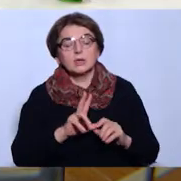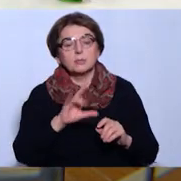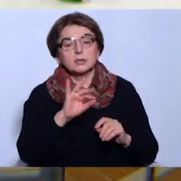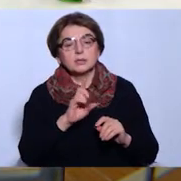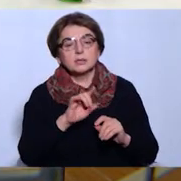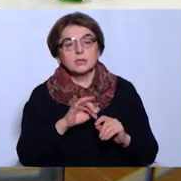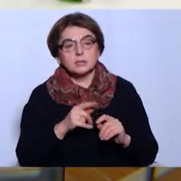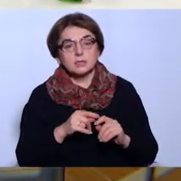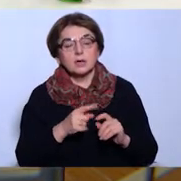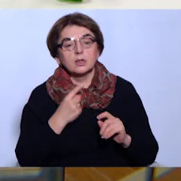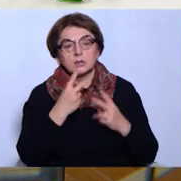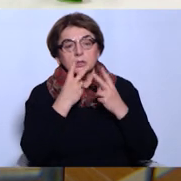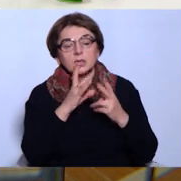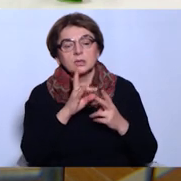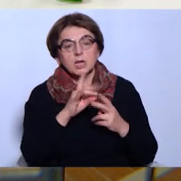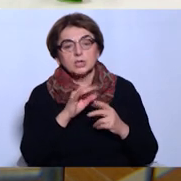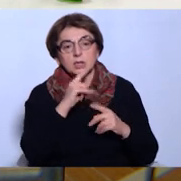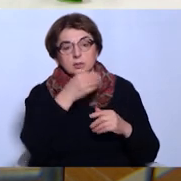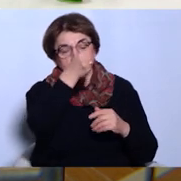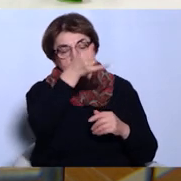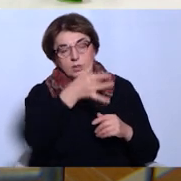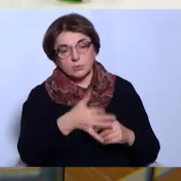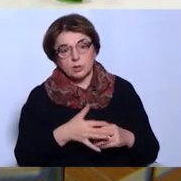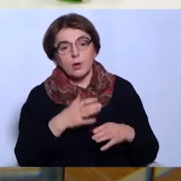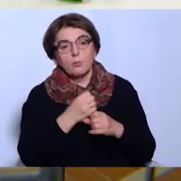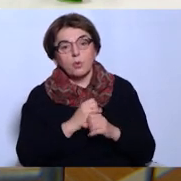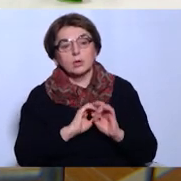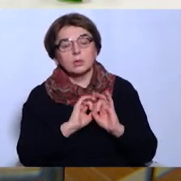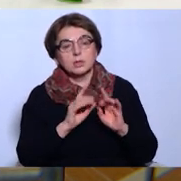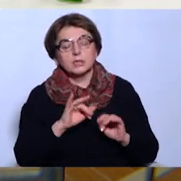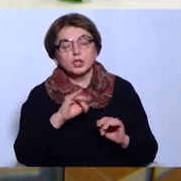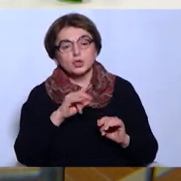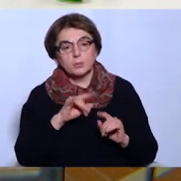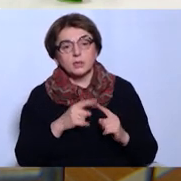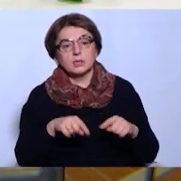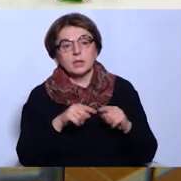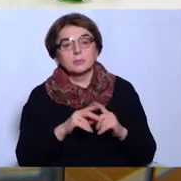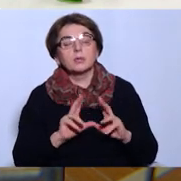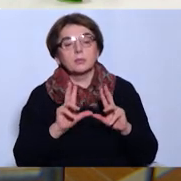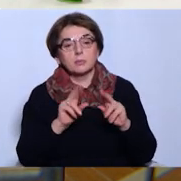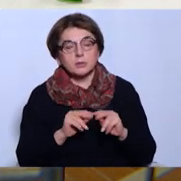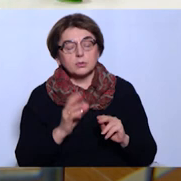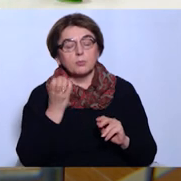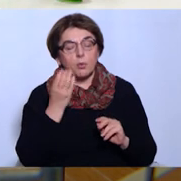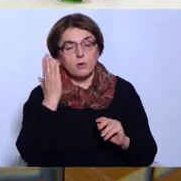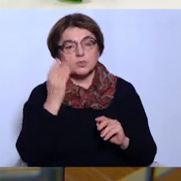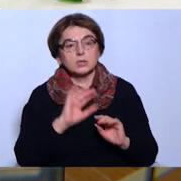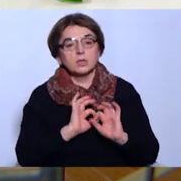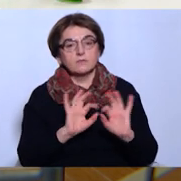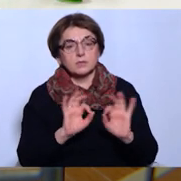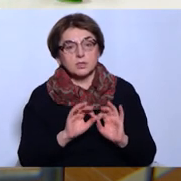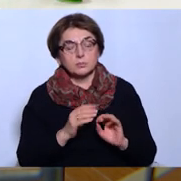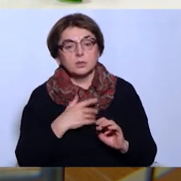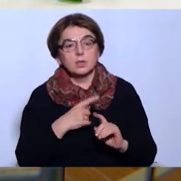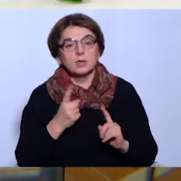ჰიბრიდიზაცია, ნაჯერი ნახშირწყალბადების ნომენკლატურა, მოკლედ გავეცანით იზომერიას და ამაზე გვპირდები, რომ კიდევ ვისაუბრებთ.